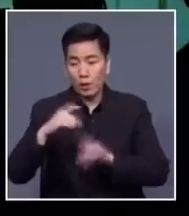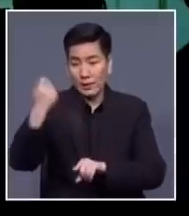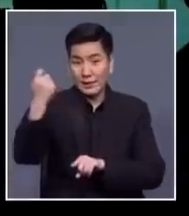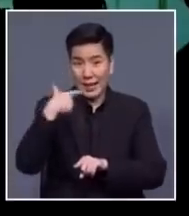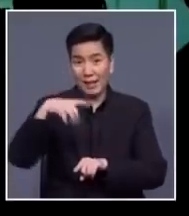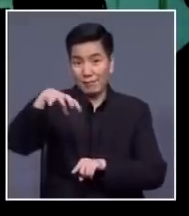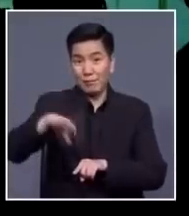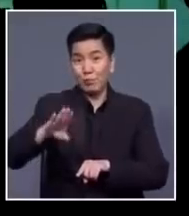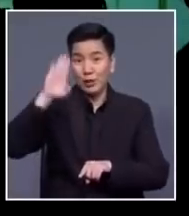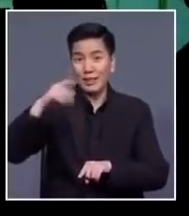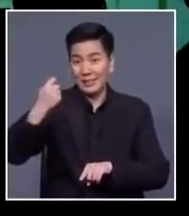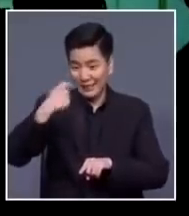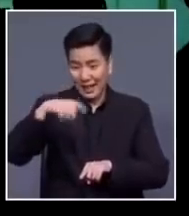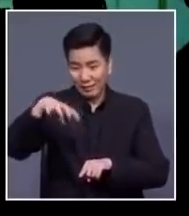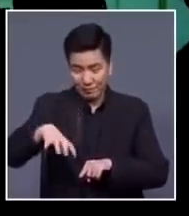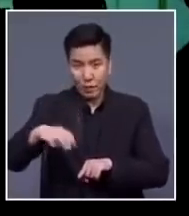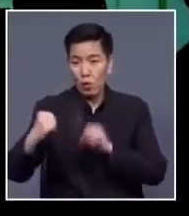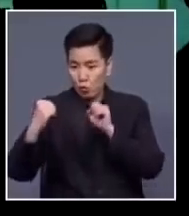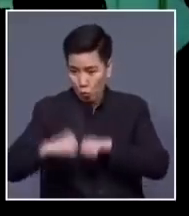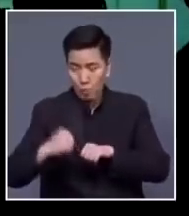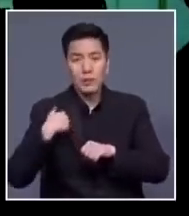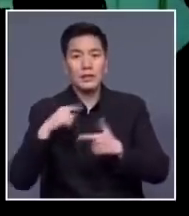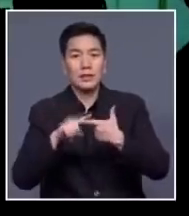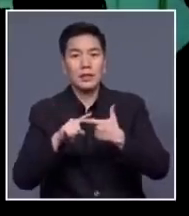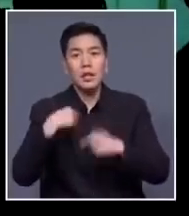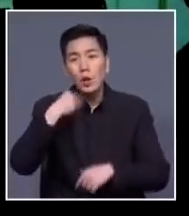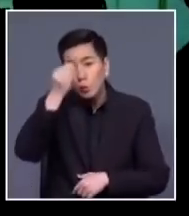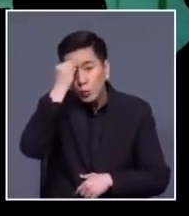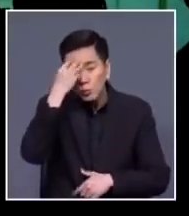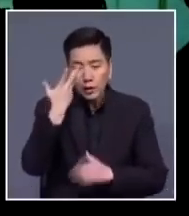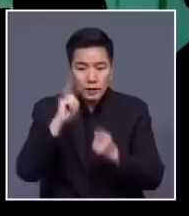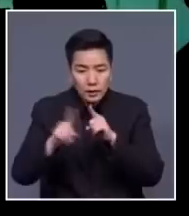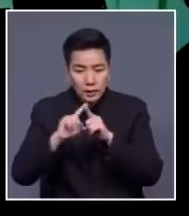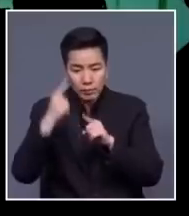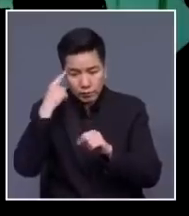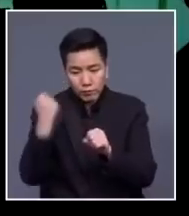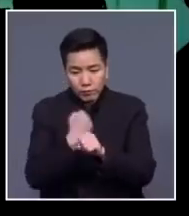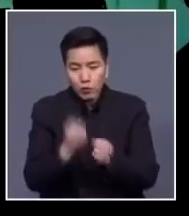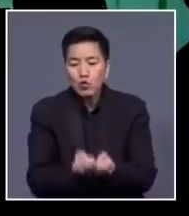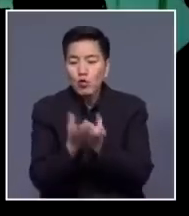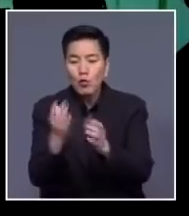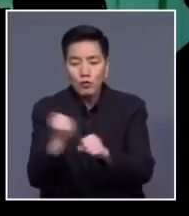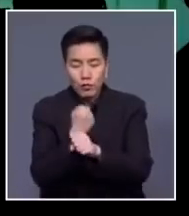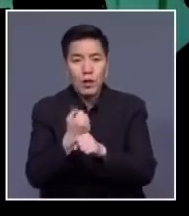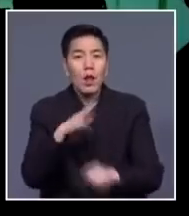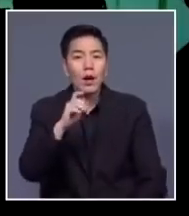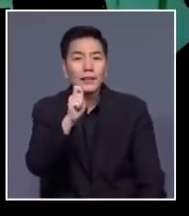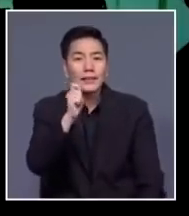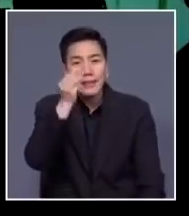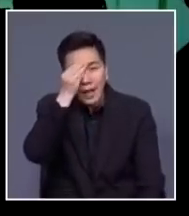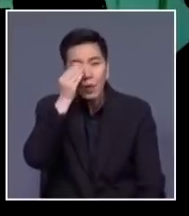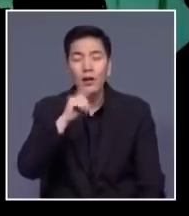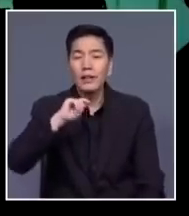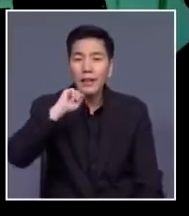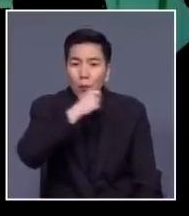างที่ของเกาหลีเองนะครับหรือไปญี่ปุ่นก็มีการฝึกไปส่งงานไปทำฝึกส่งงานนะครับ ครับ แล้วก็อิสราเอลไต้หวัน